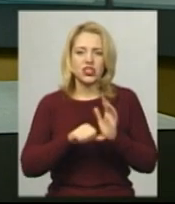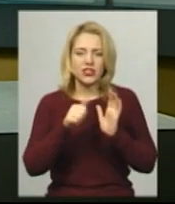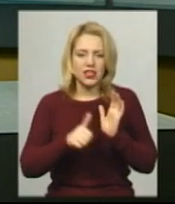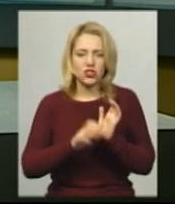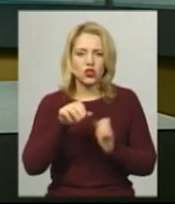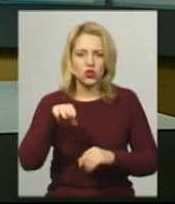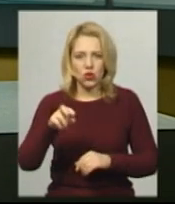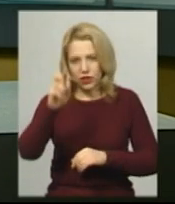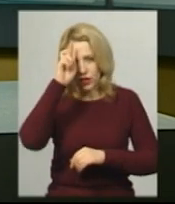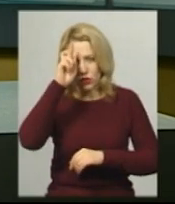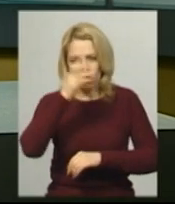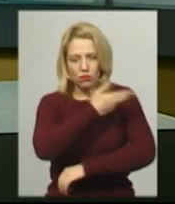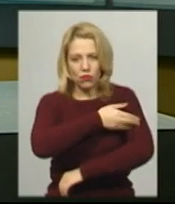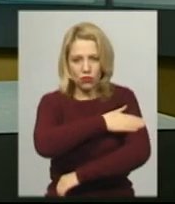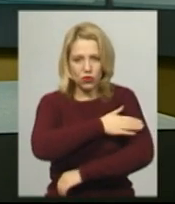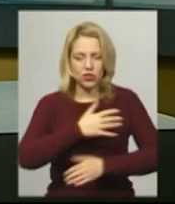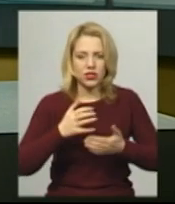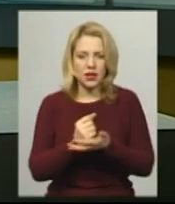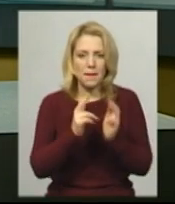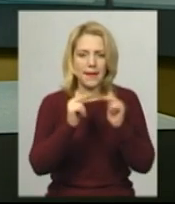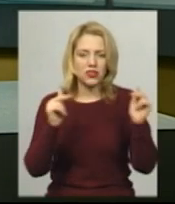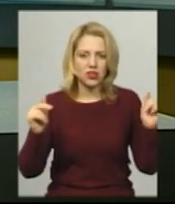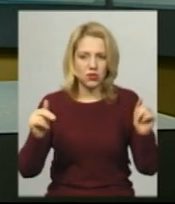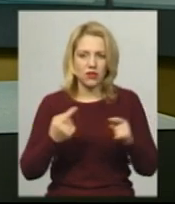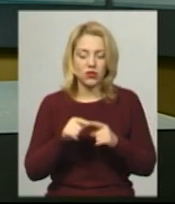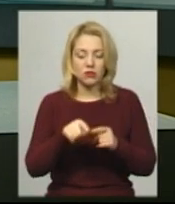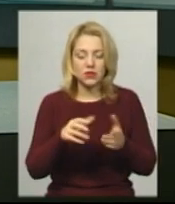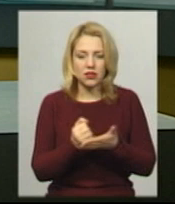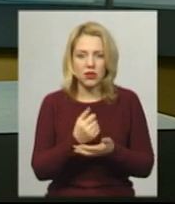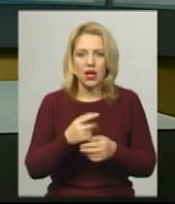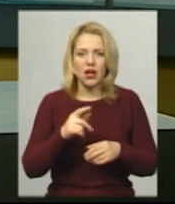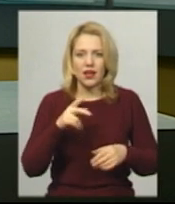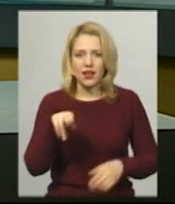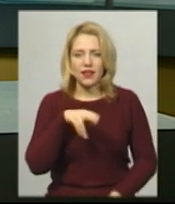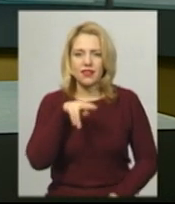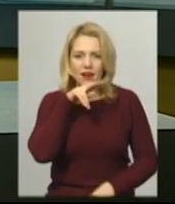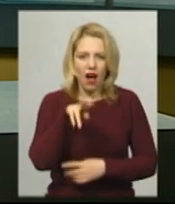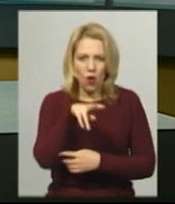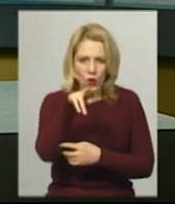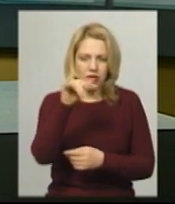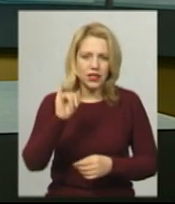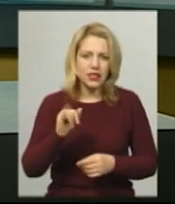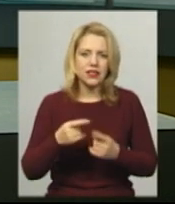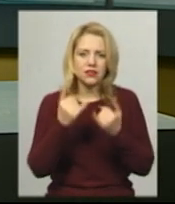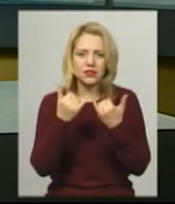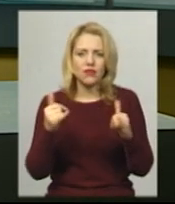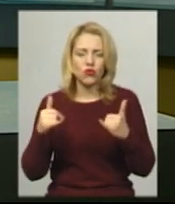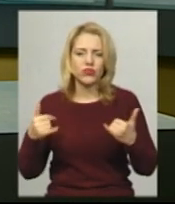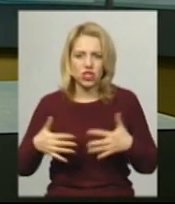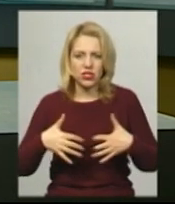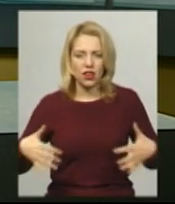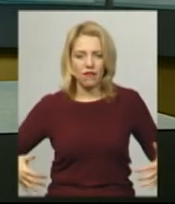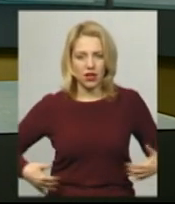віднайшли археологи у Меджибіцькій фортеці. На знахідках зображені дракони та інші дивовижні тварини. За словами директора